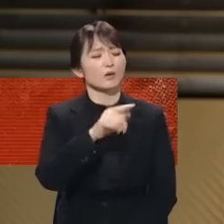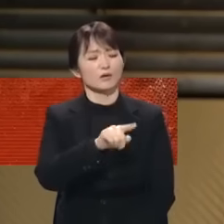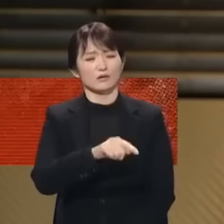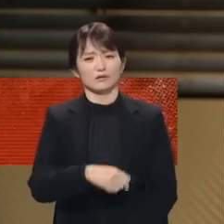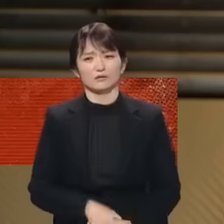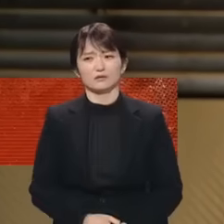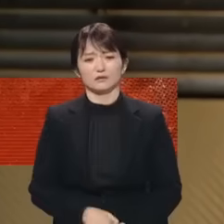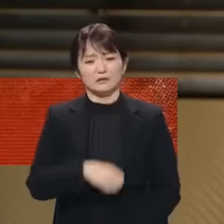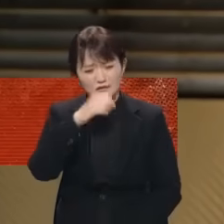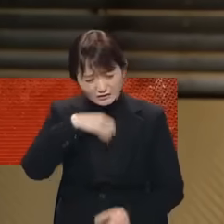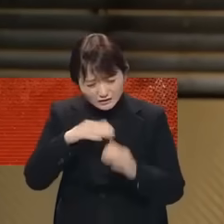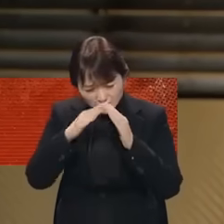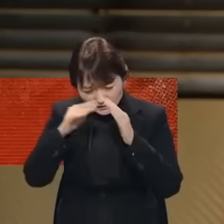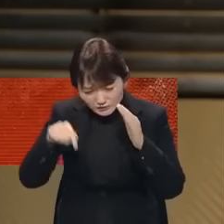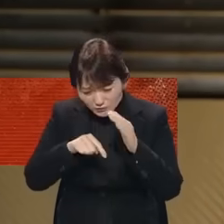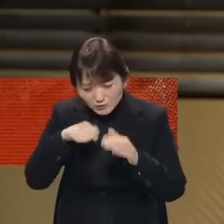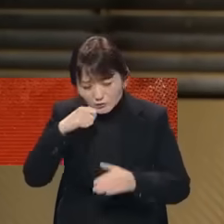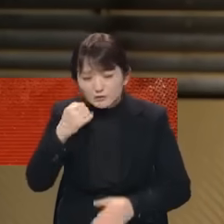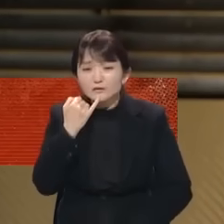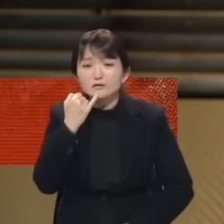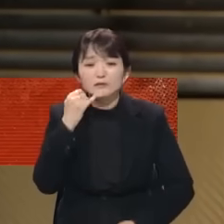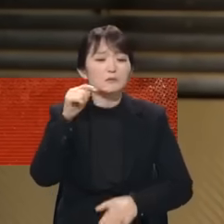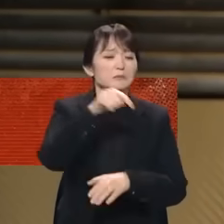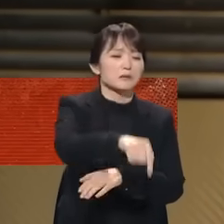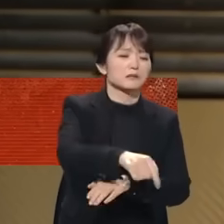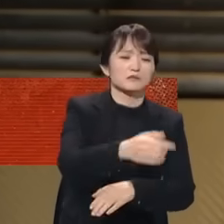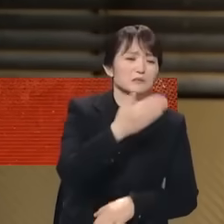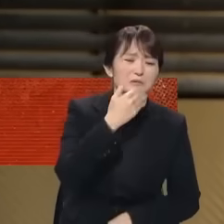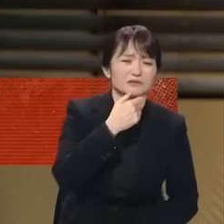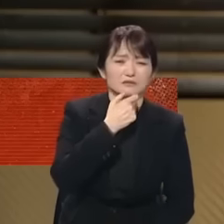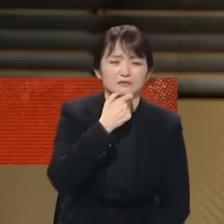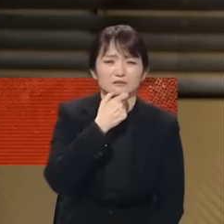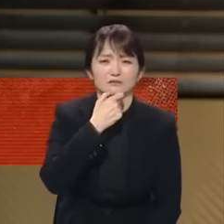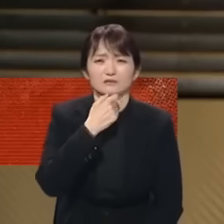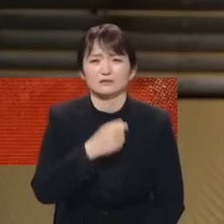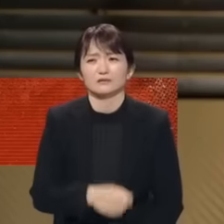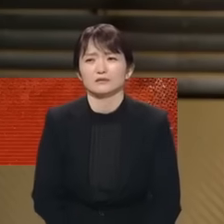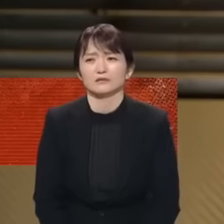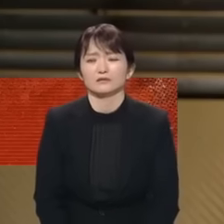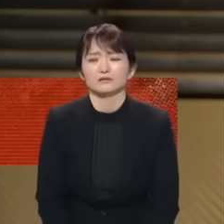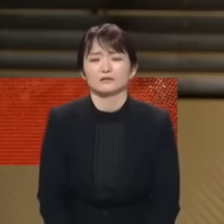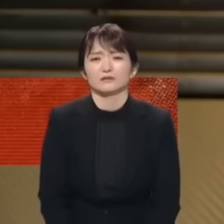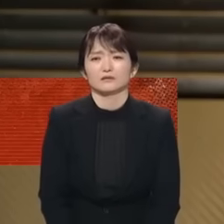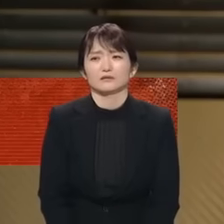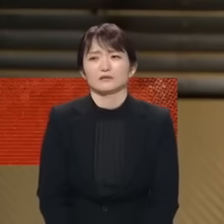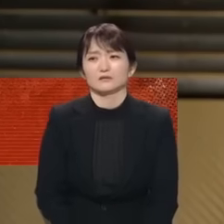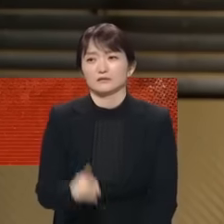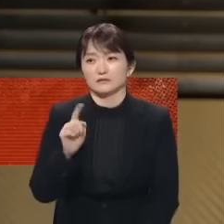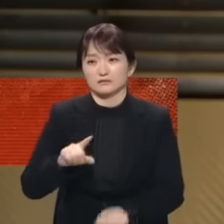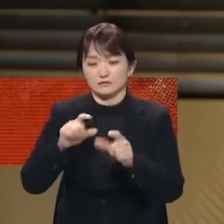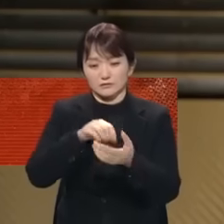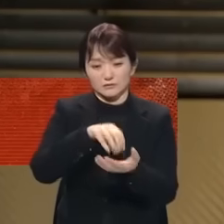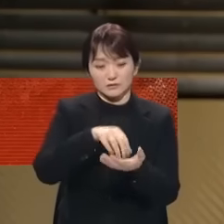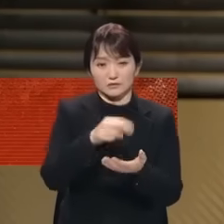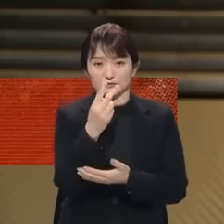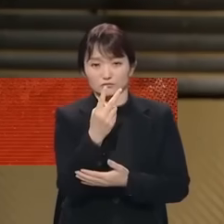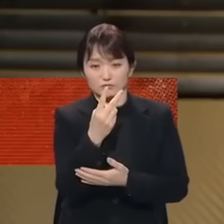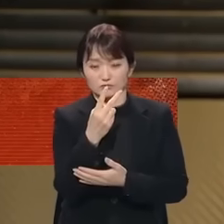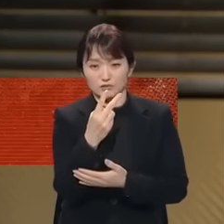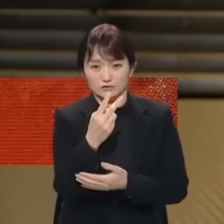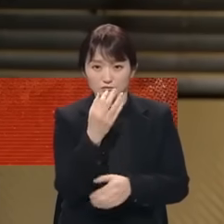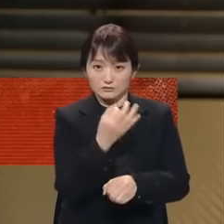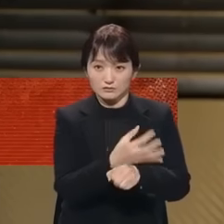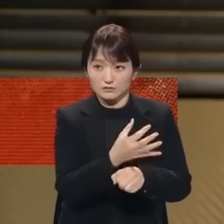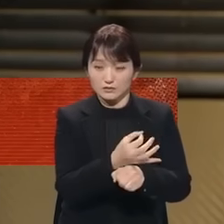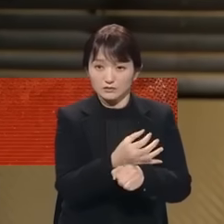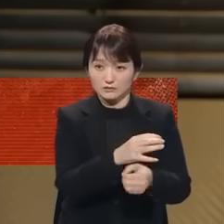뭐 만약 집에서 먹는 거 상관없지만 밖에 나가서 먹는 거를 엄청 싫어했다고 합니다 또 어느 날 토스트 두 개를 사온 날이 있는데